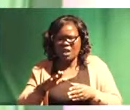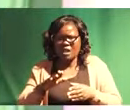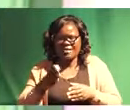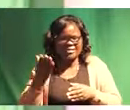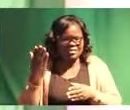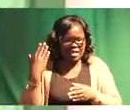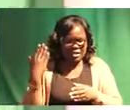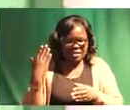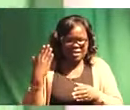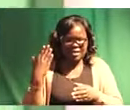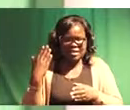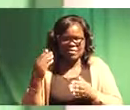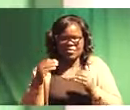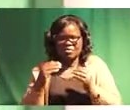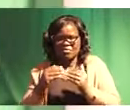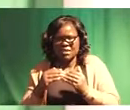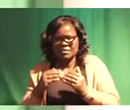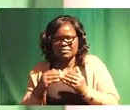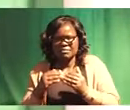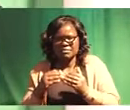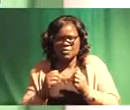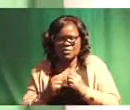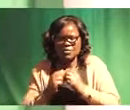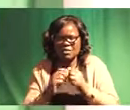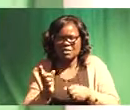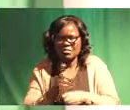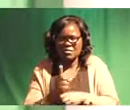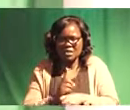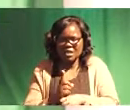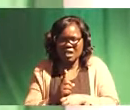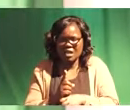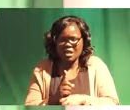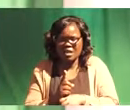juzi. Nilikutana na waziri wetu bwana